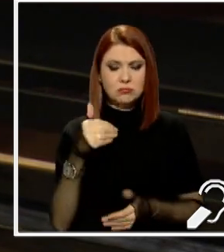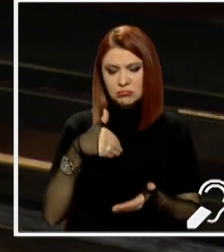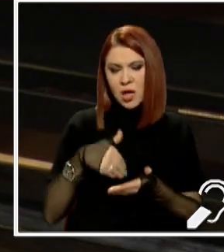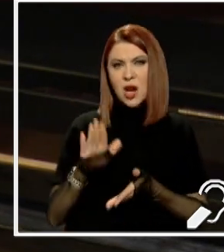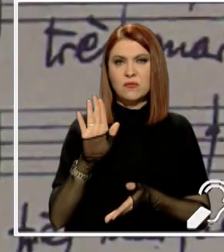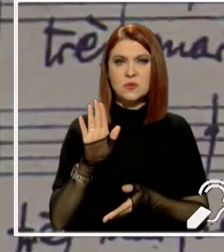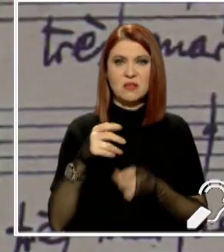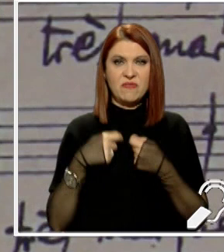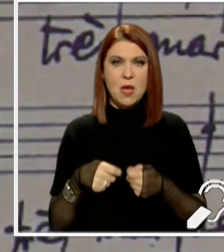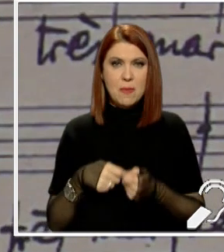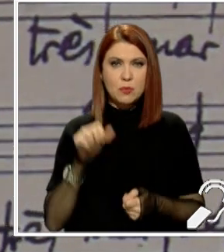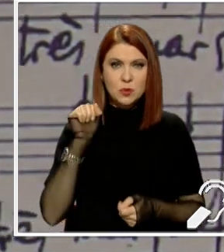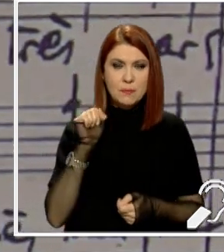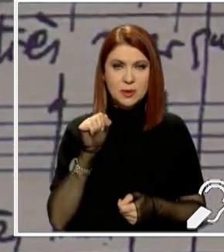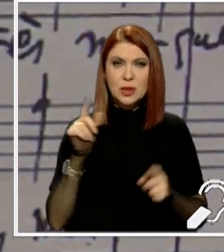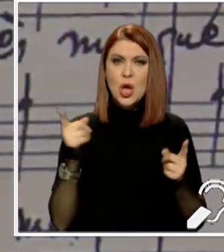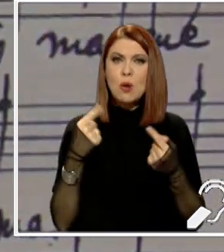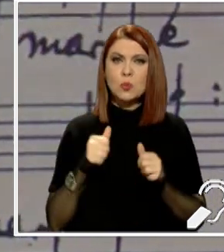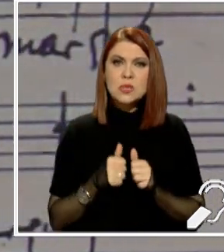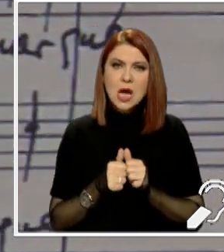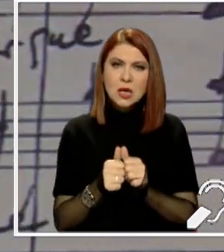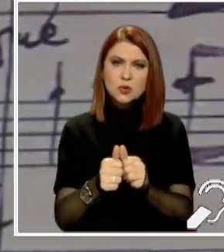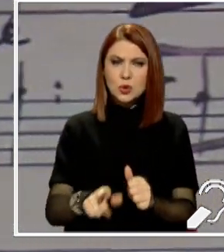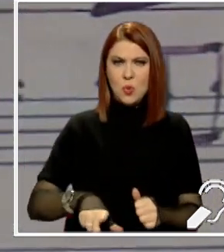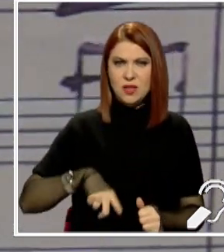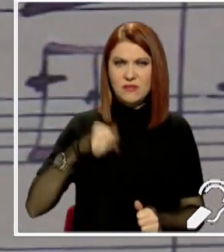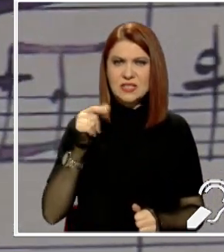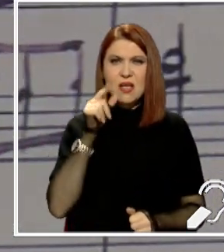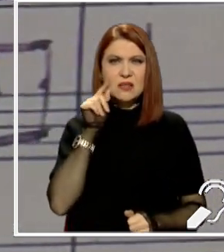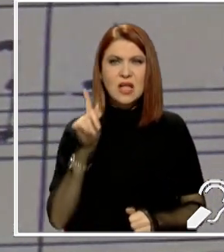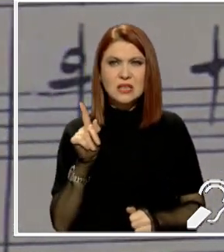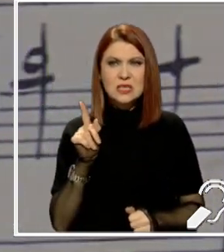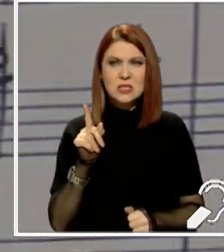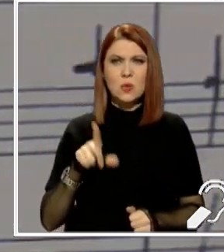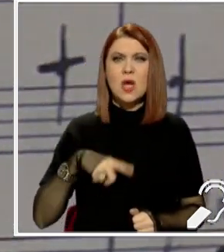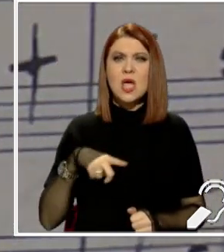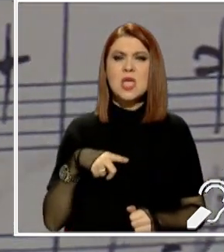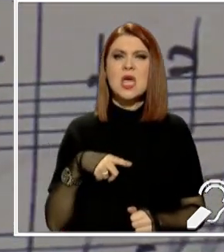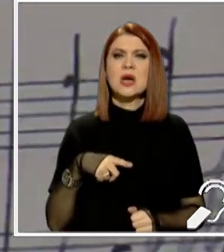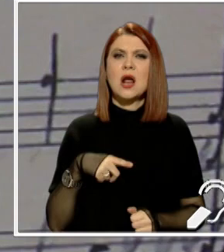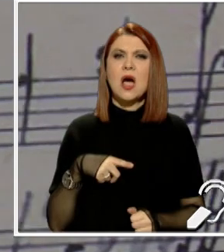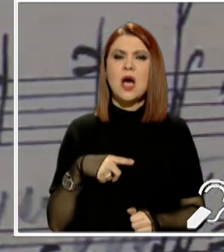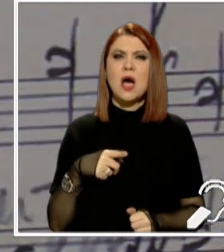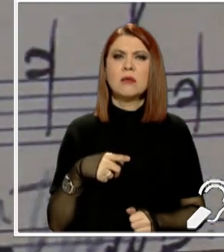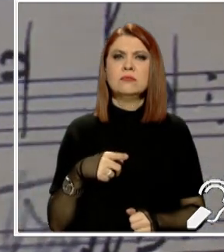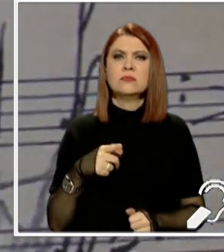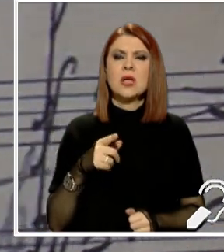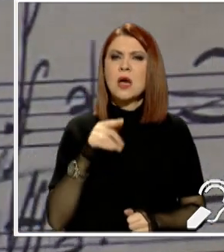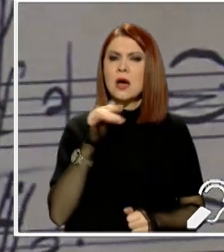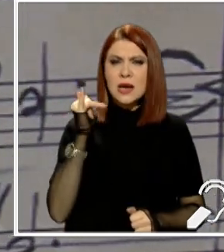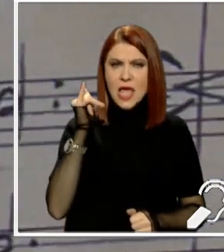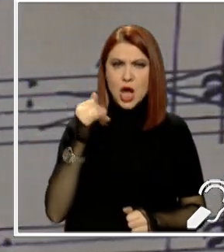refuzat acest lucru. Muzica l-a însoțit întreaga viață. Tatăl său, care era gabai într-o sinagogă din Iași,